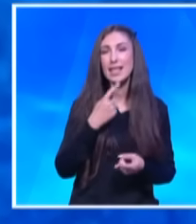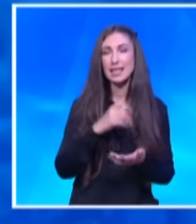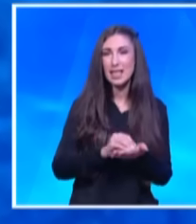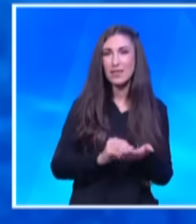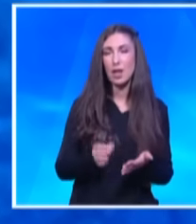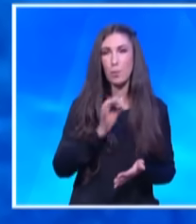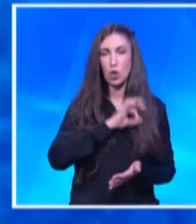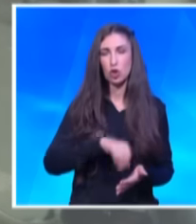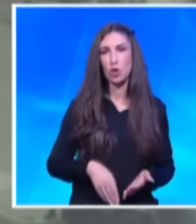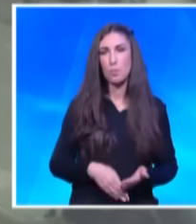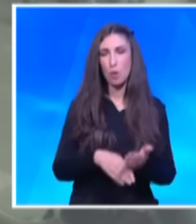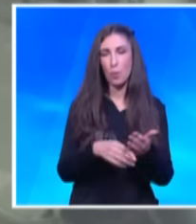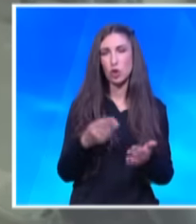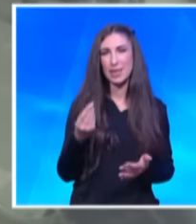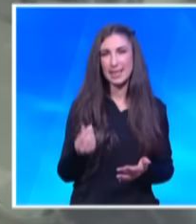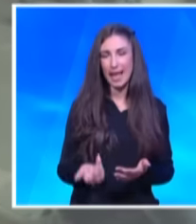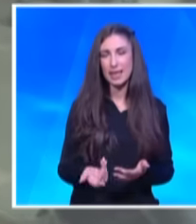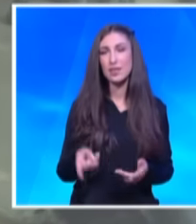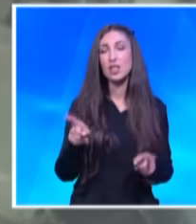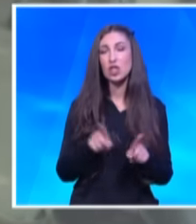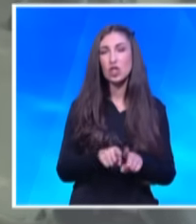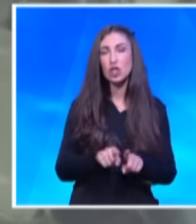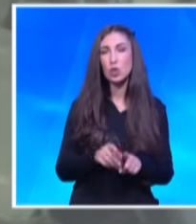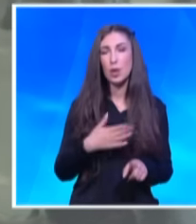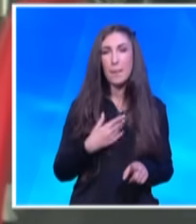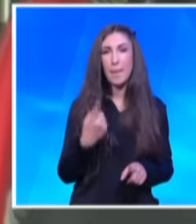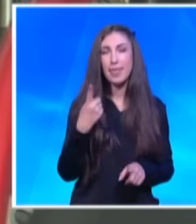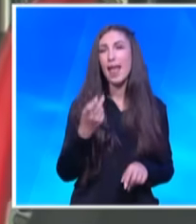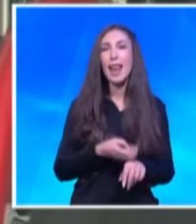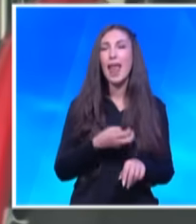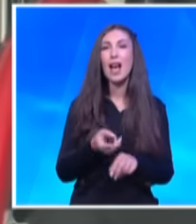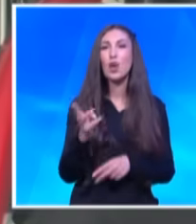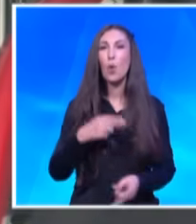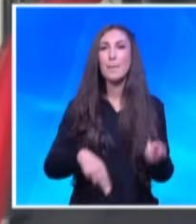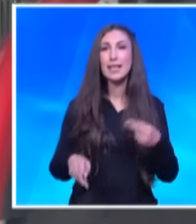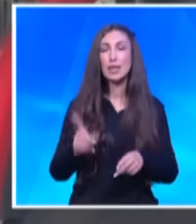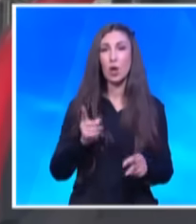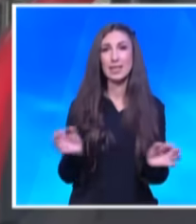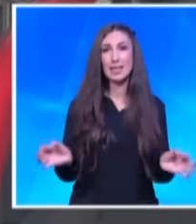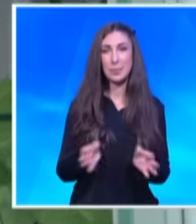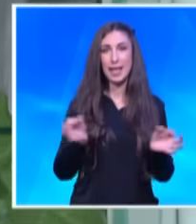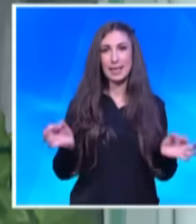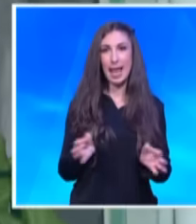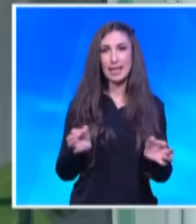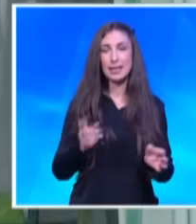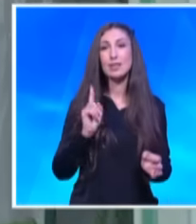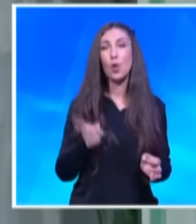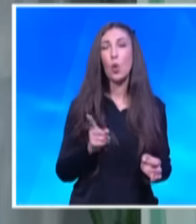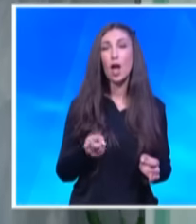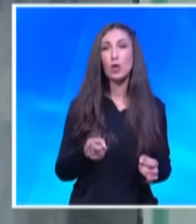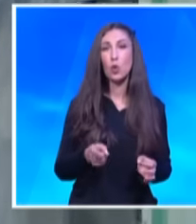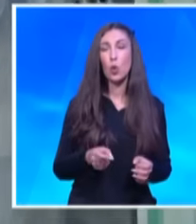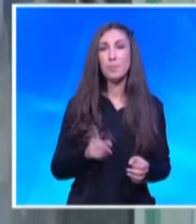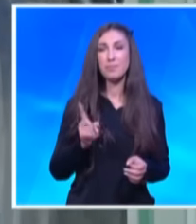за да получат помощни средства. След това имаме една лекарска комисия от специалисти, които